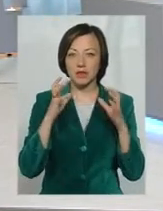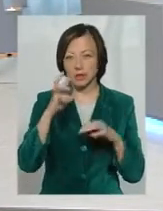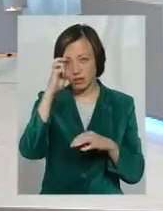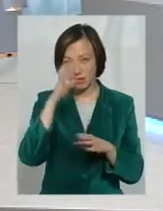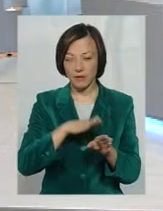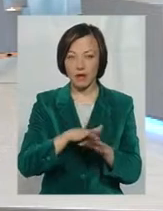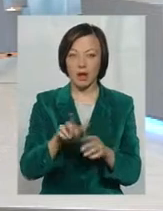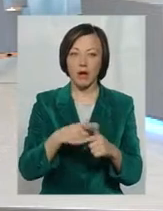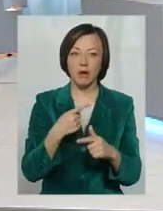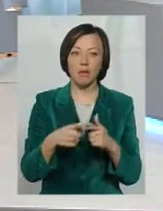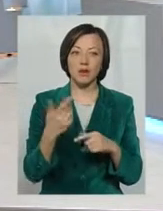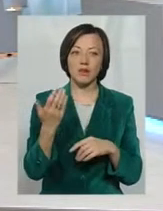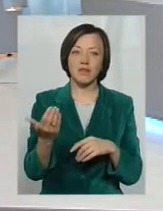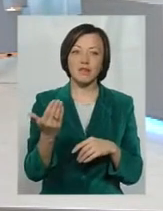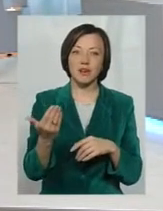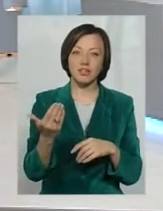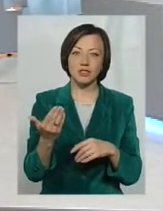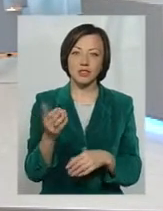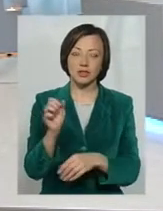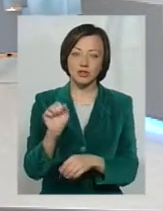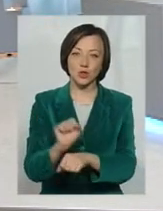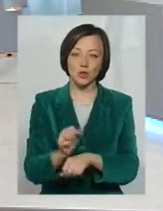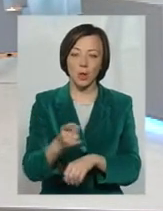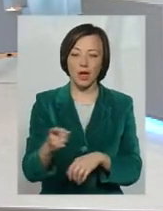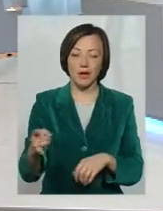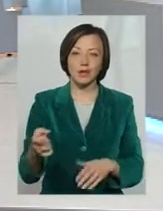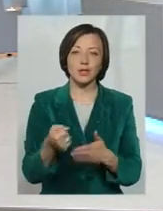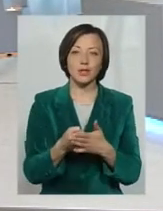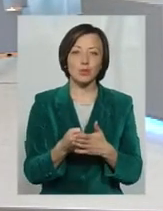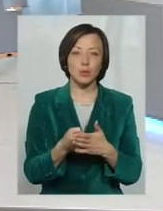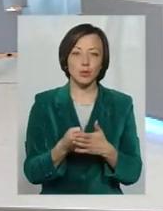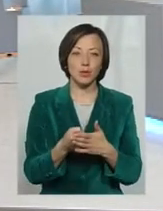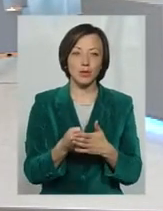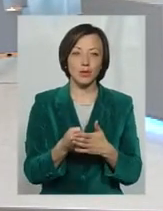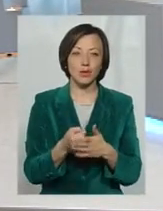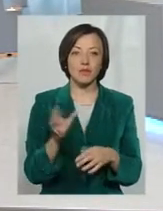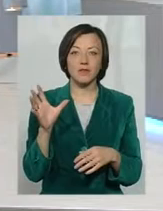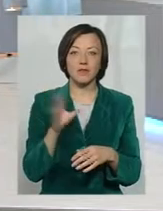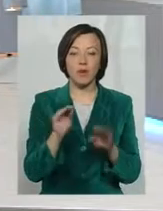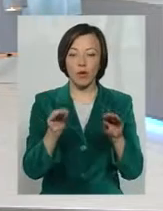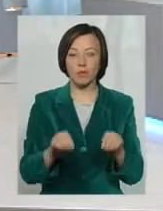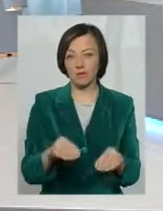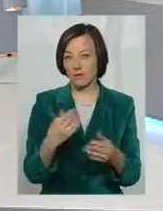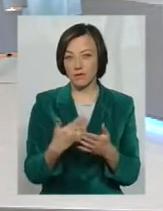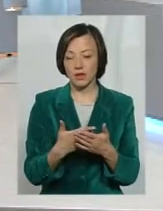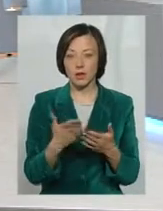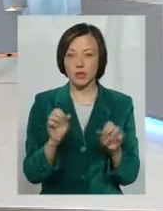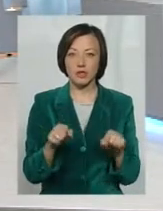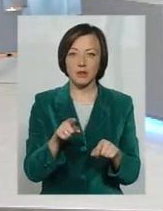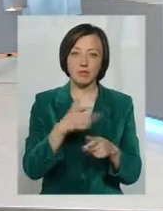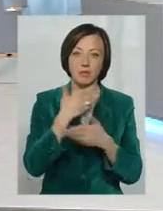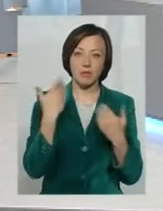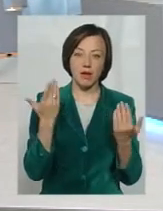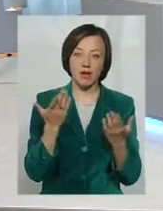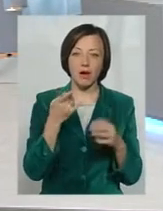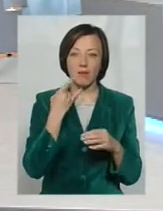виконавця або на вашій там ліцензованій стоянці, так? До все, що в описі є, от і є. А можливо, там немає